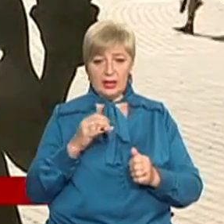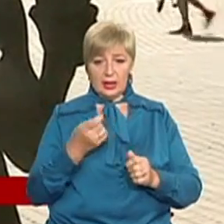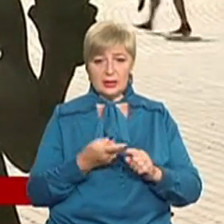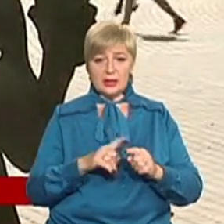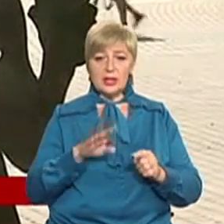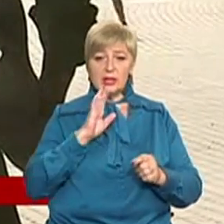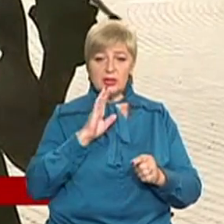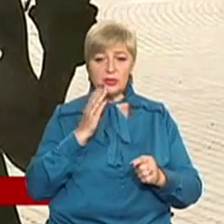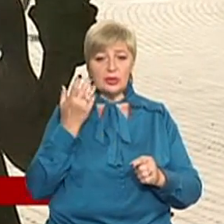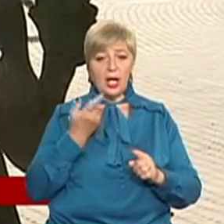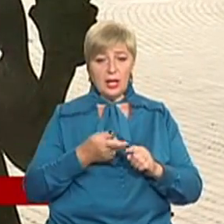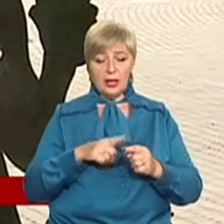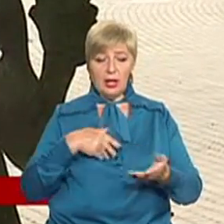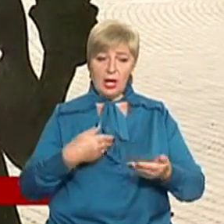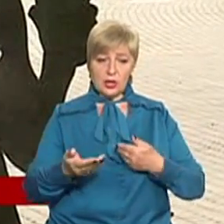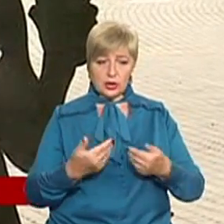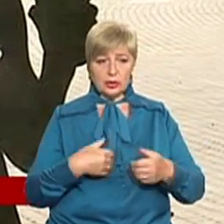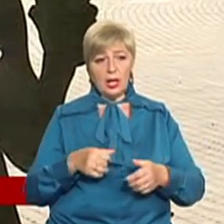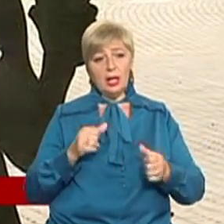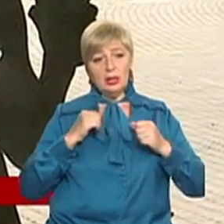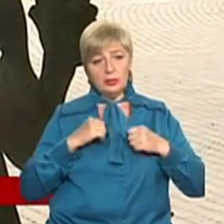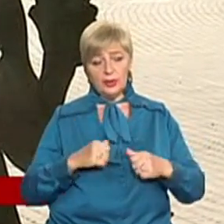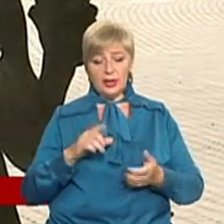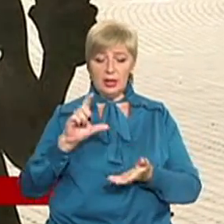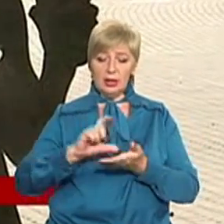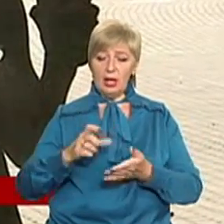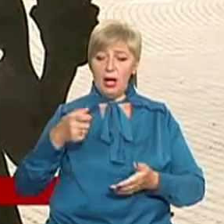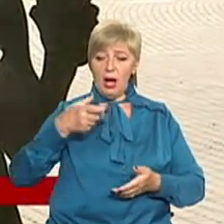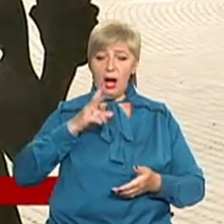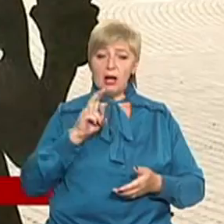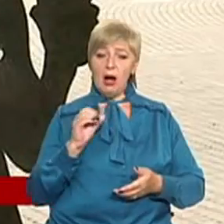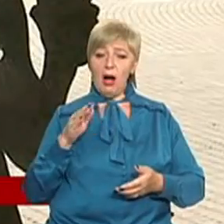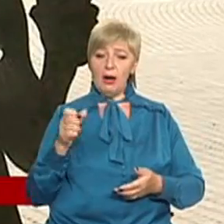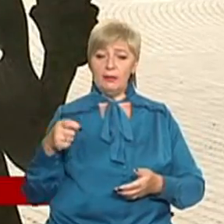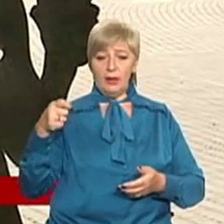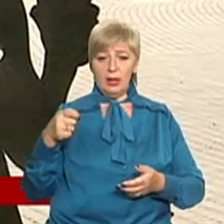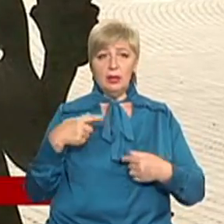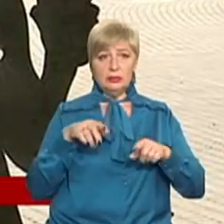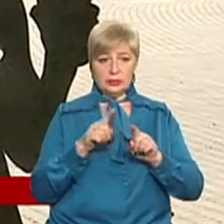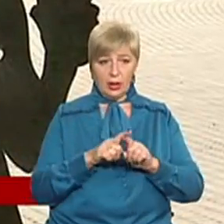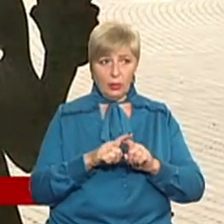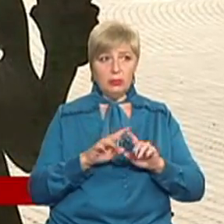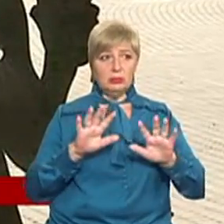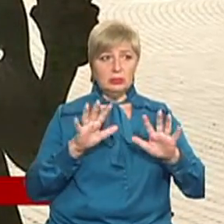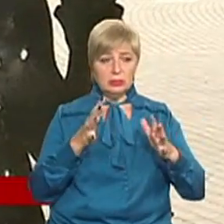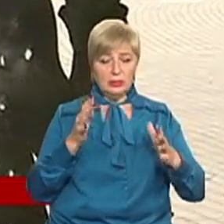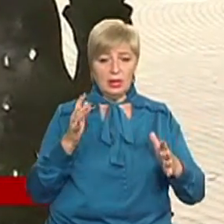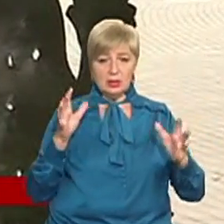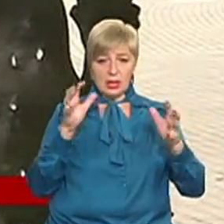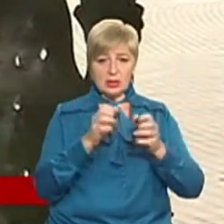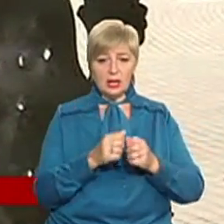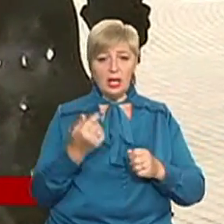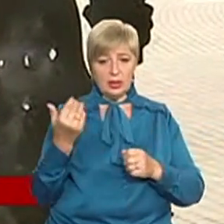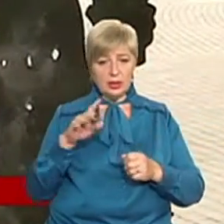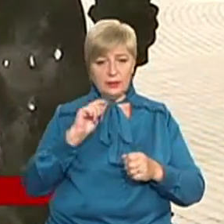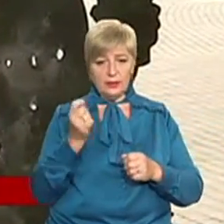містом спокійно з кавою. І ось у такому вигляді її і застала війна. Серед сюжетів, які